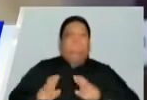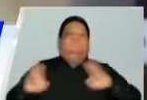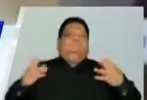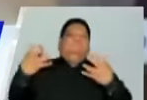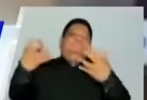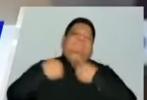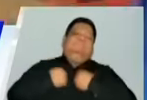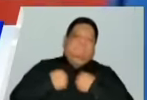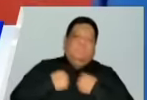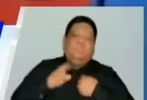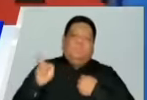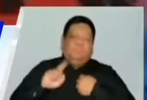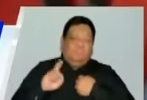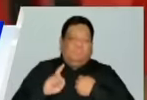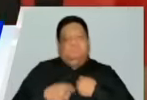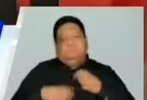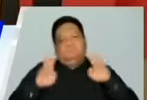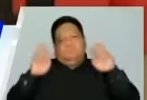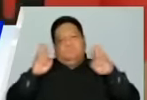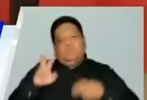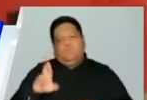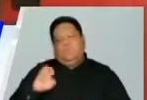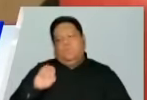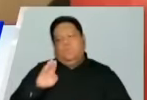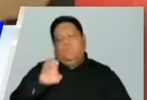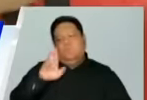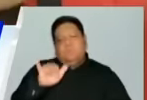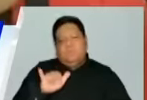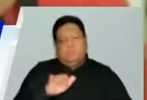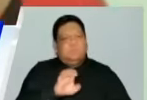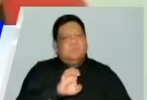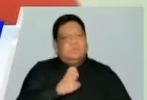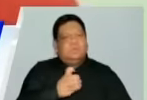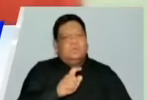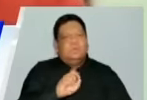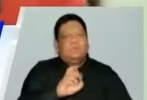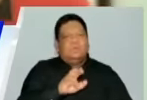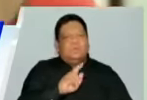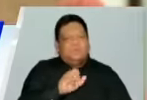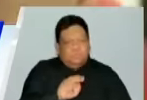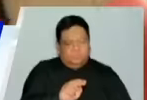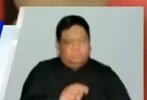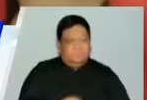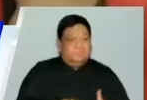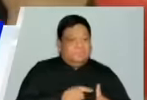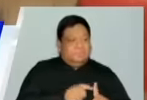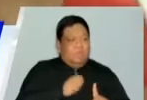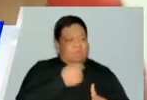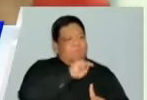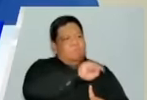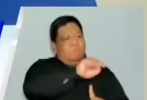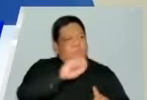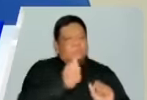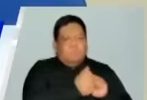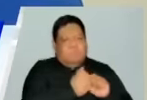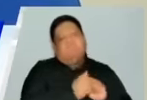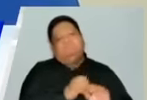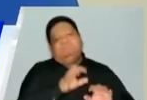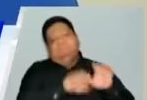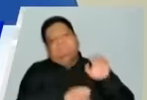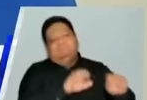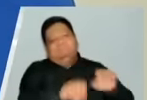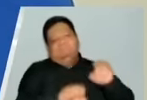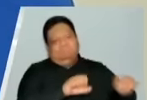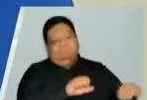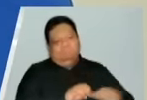extortion o pangungutong. Na-corner din ng mga otoridad ang mga kasama niyang nasa paligid lang ng isagawang operasyon. Nagkaroon kami ng setup, gumamit